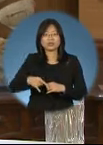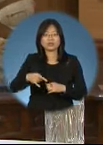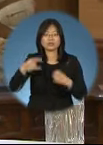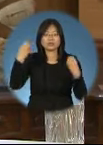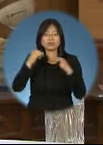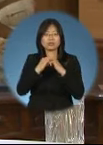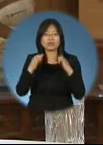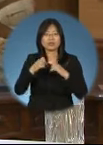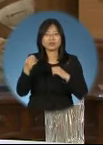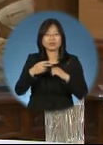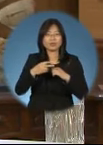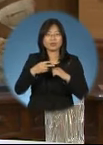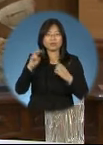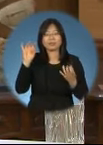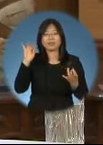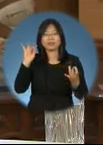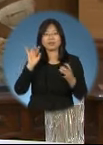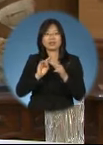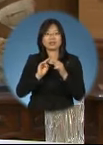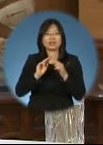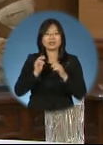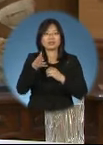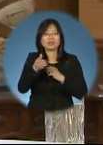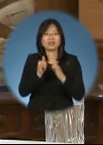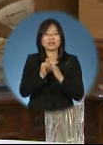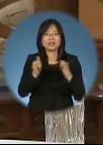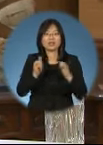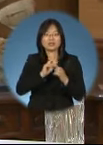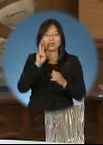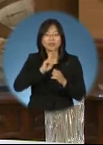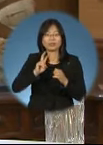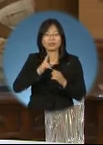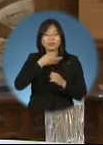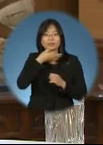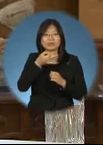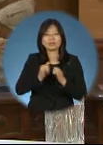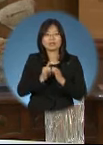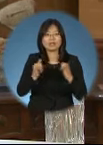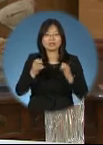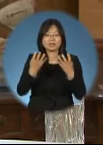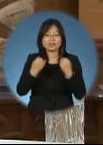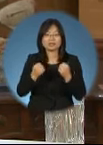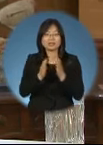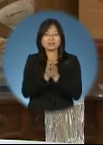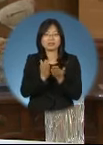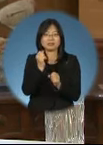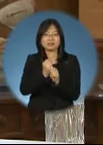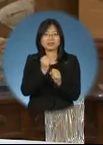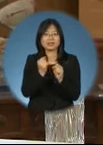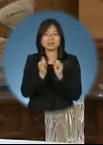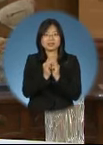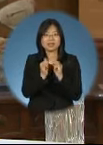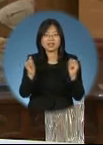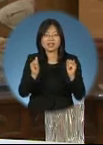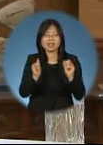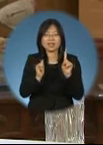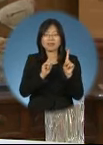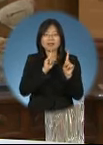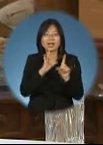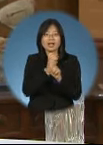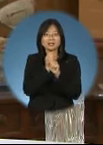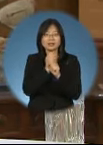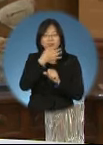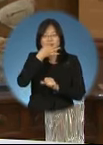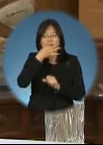명상가이시고 또 보컬리스트이시고 그리고 많은 책을 집필하신 작가이기도 하십니다. 한마디로 욕심쟁이시죠. 네,